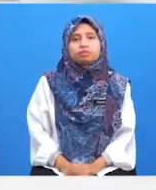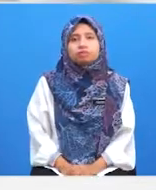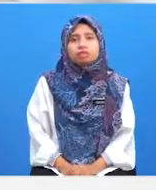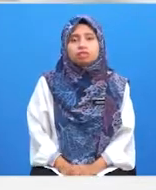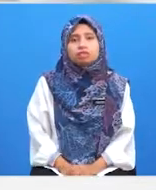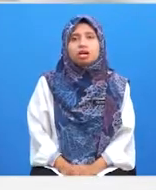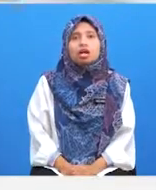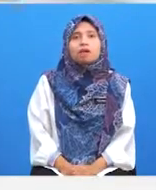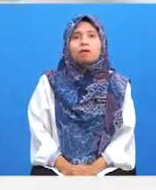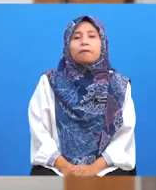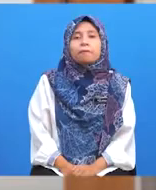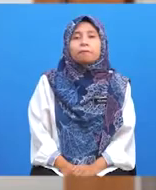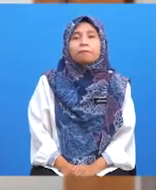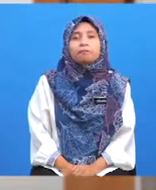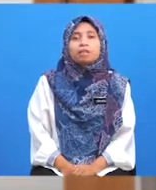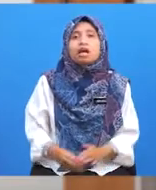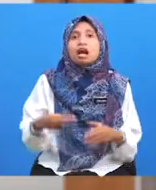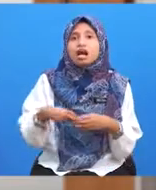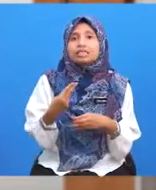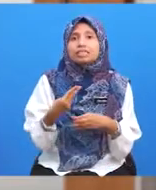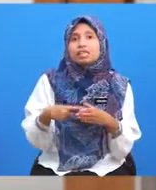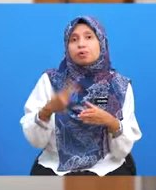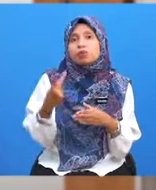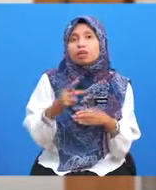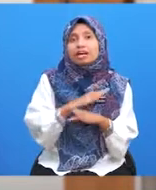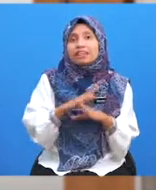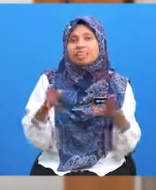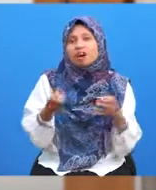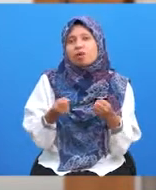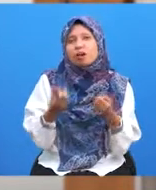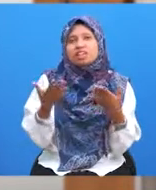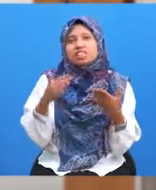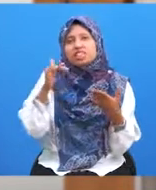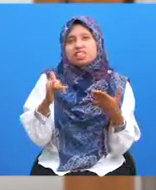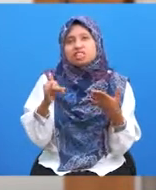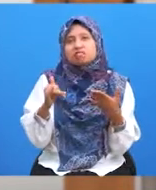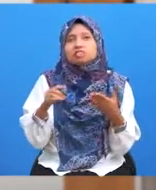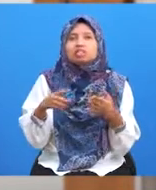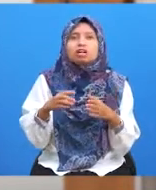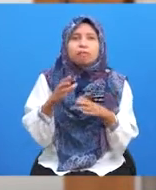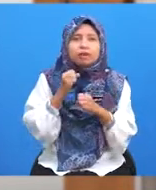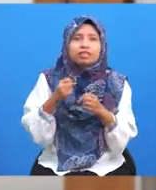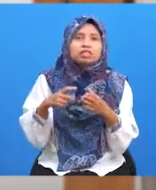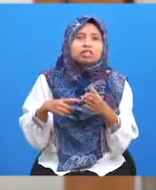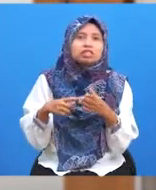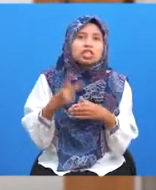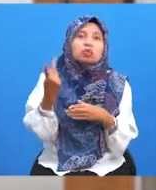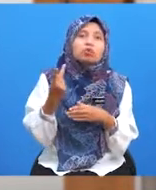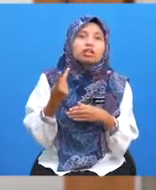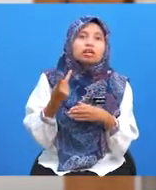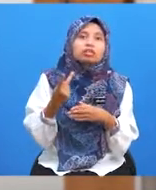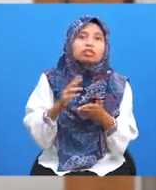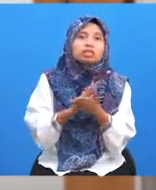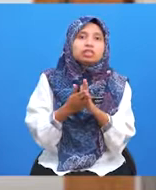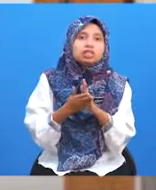Hai tidak produktif bermaksud hasil pengeluaran tidak banyak yang dapat dikeluarkan jadi sumber